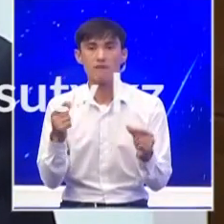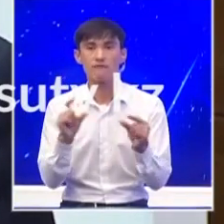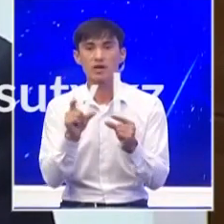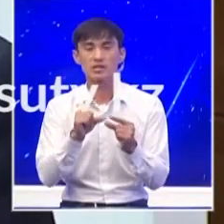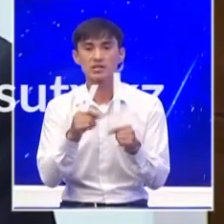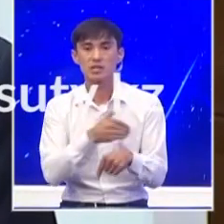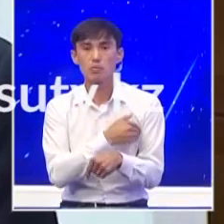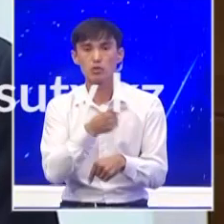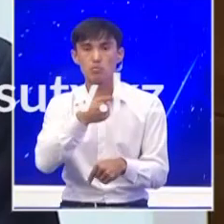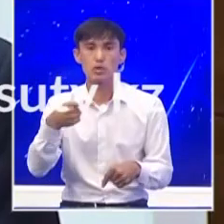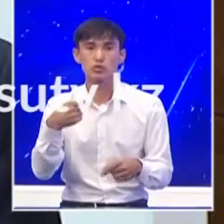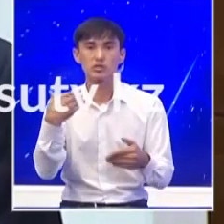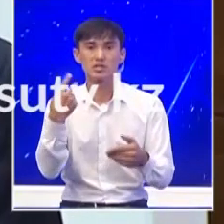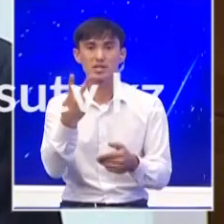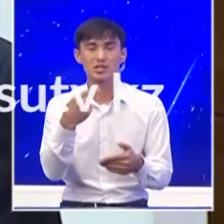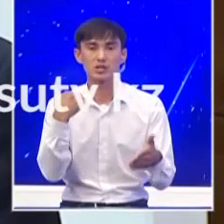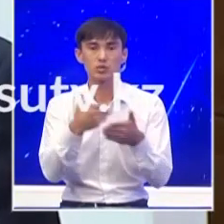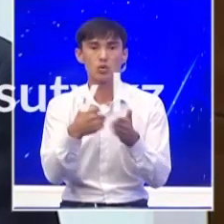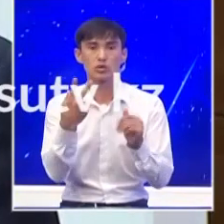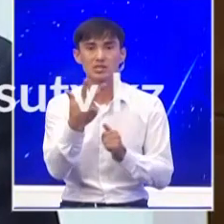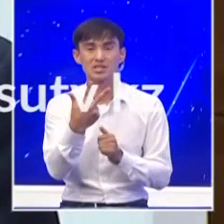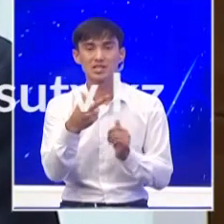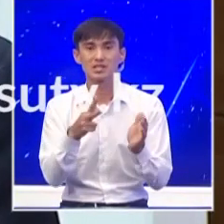бар. -2-8 градусқа дейін.